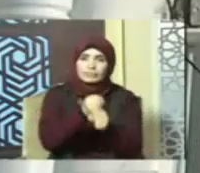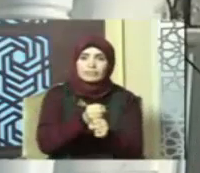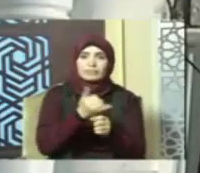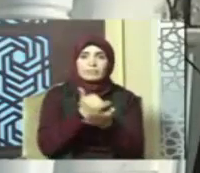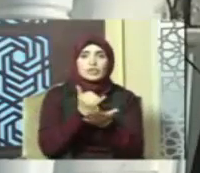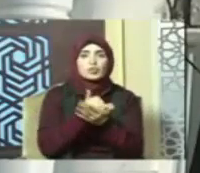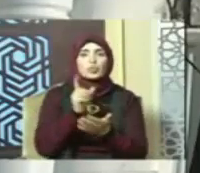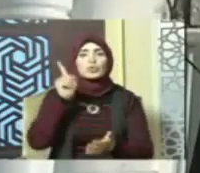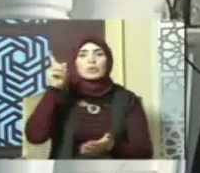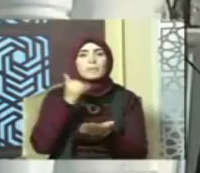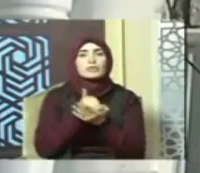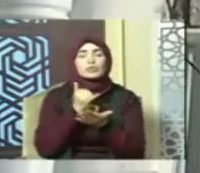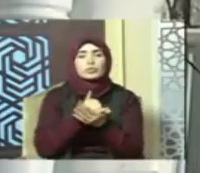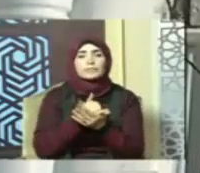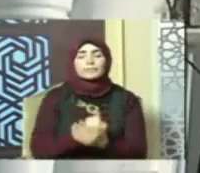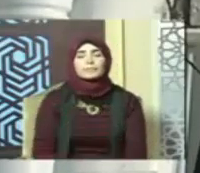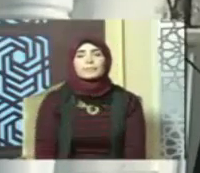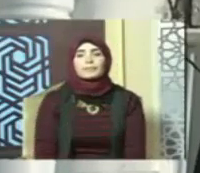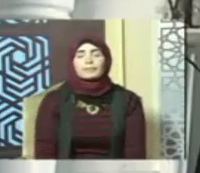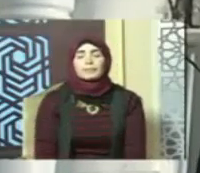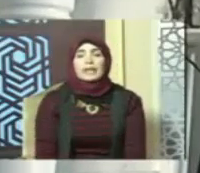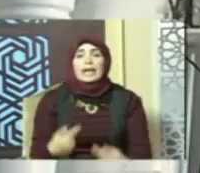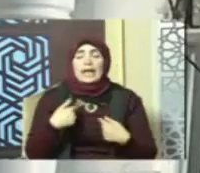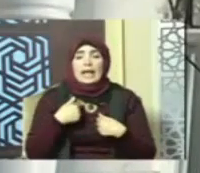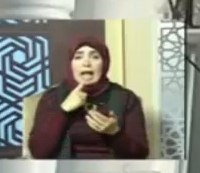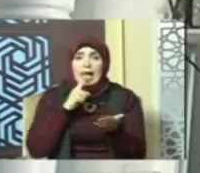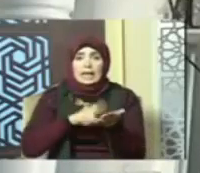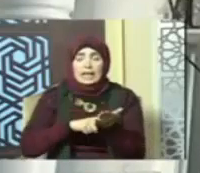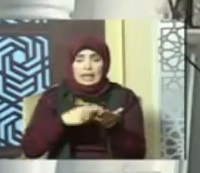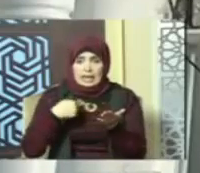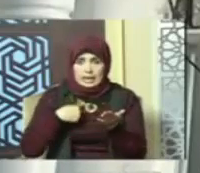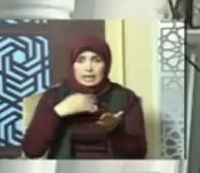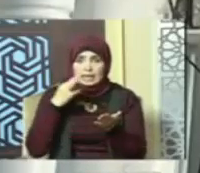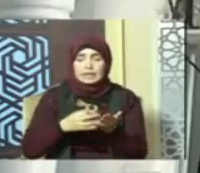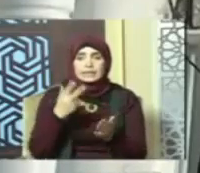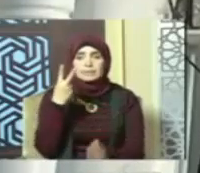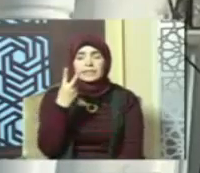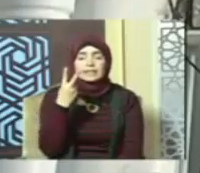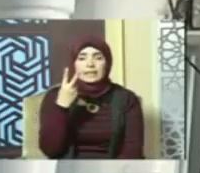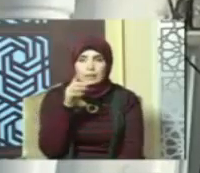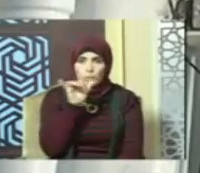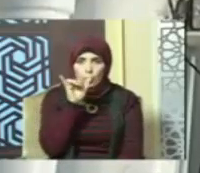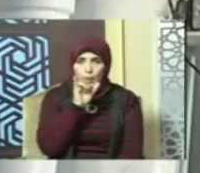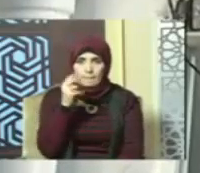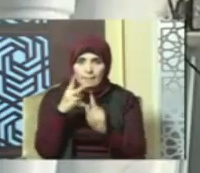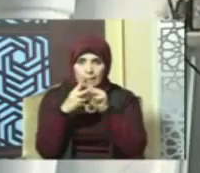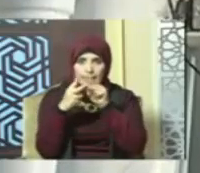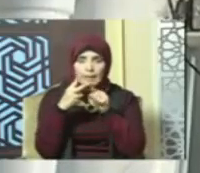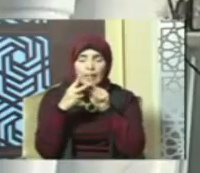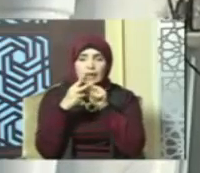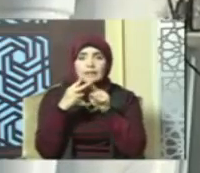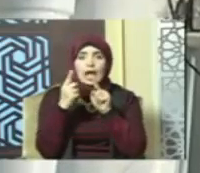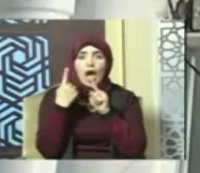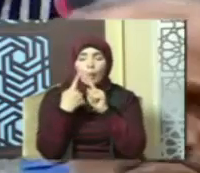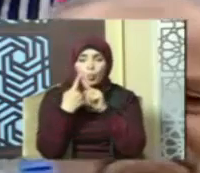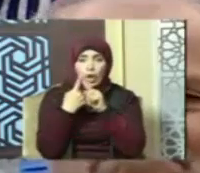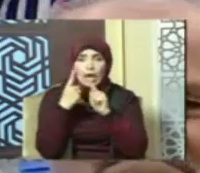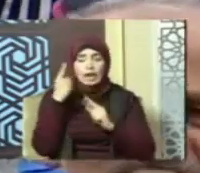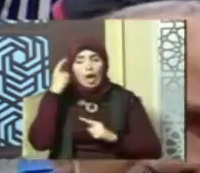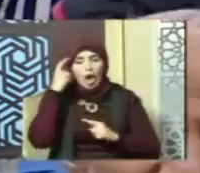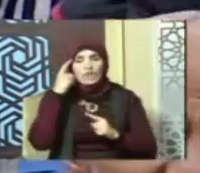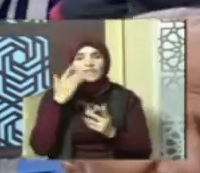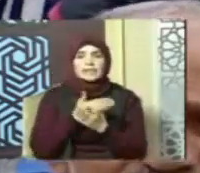الذي علينا أمران: أن نمضي قدما في الأخذ